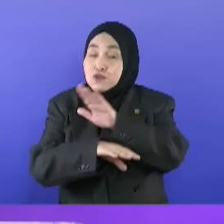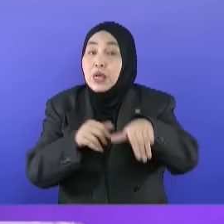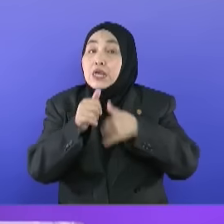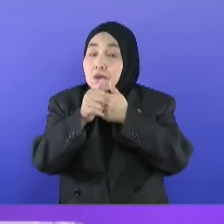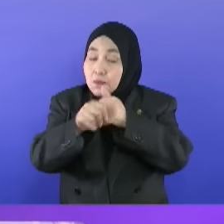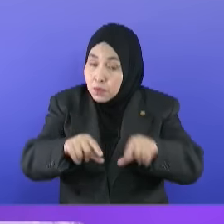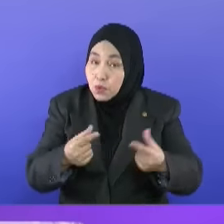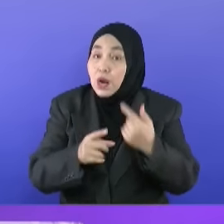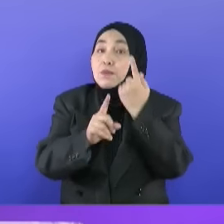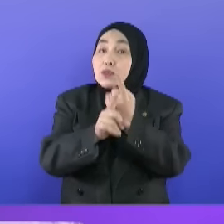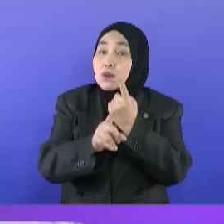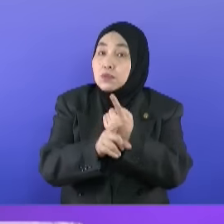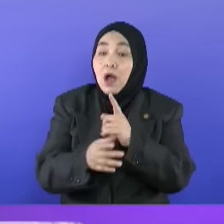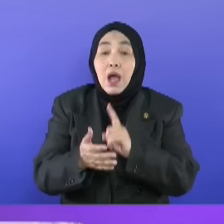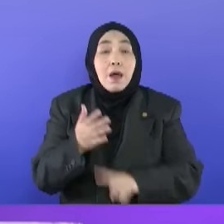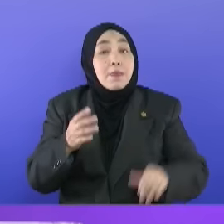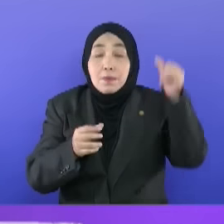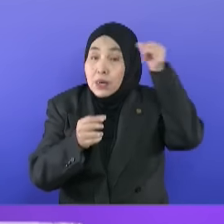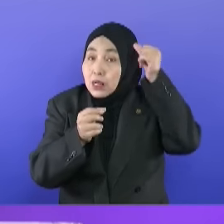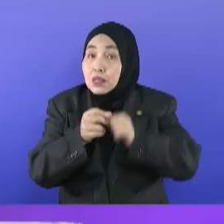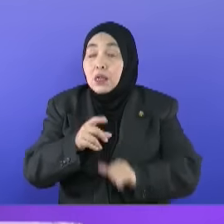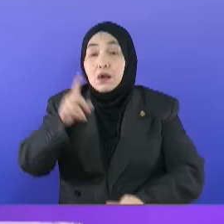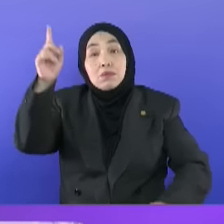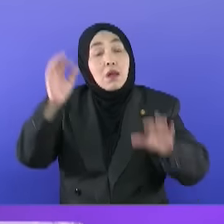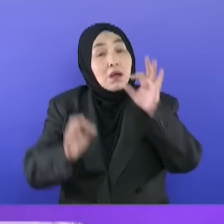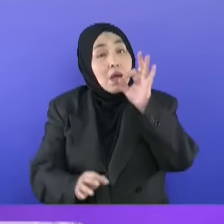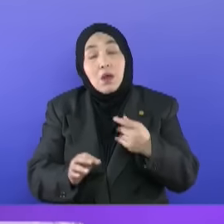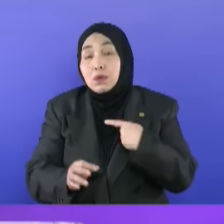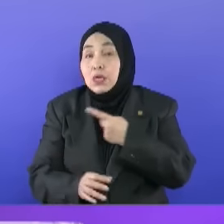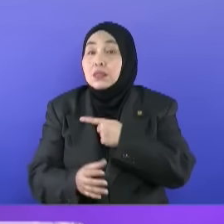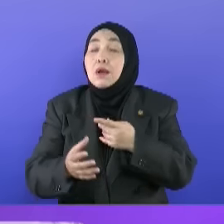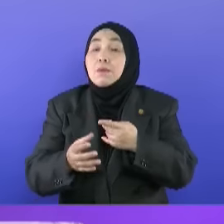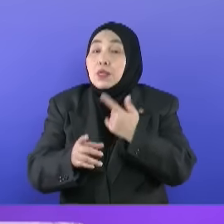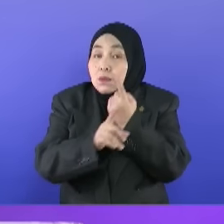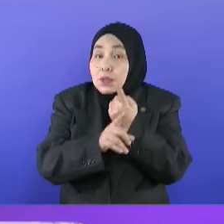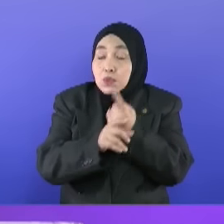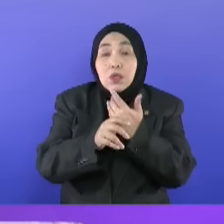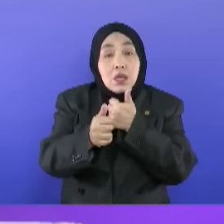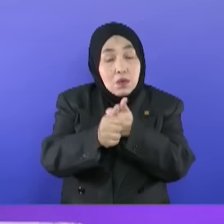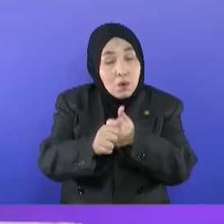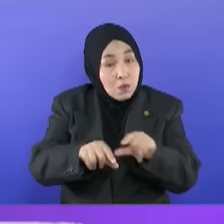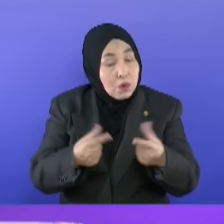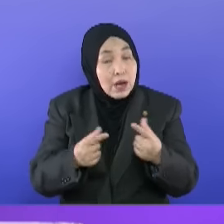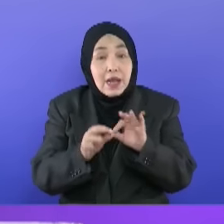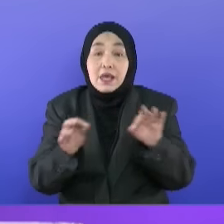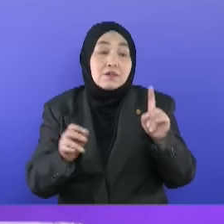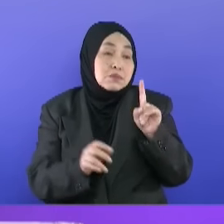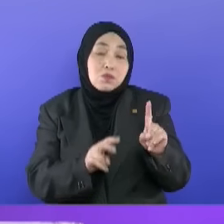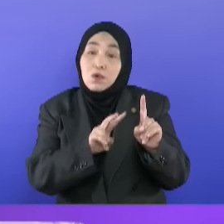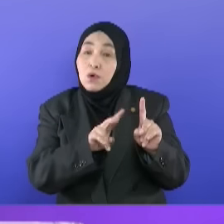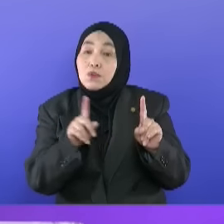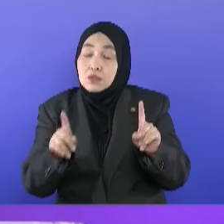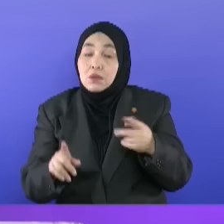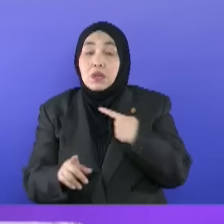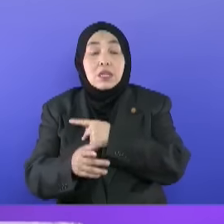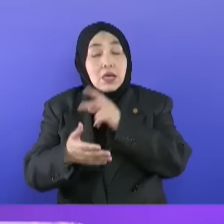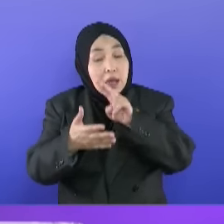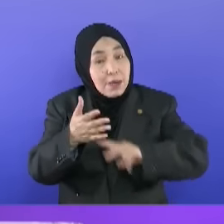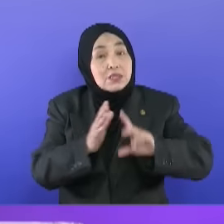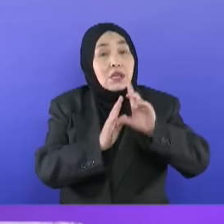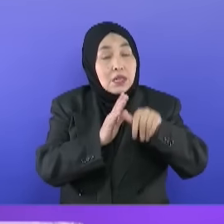al-Quran betul-betul. Dan apakah peringatan Allah kalau kita ini benar-benar ikut al-Quran? Ayat 121 kita akan baca